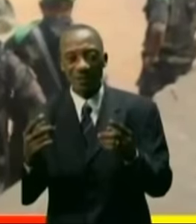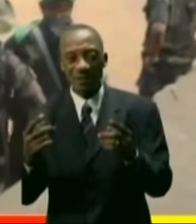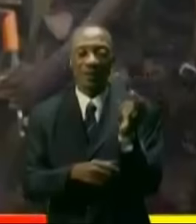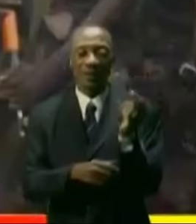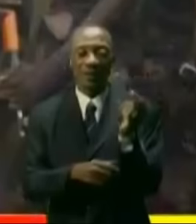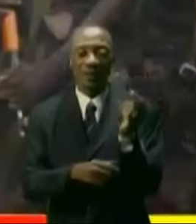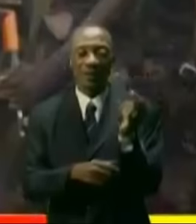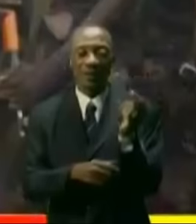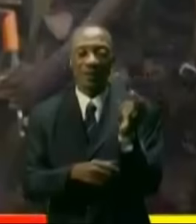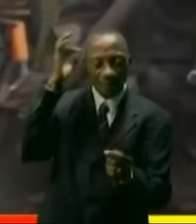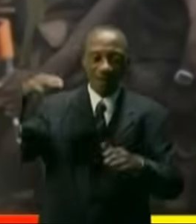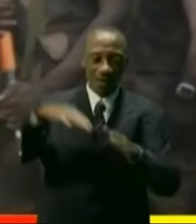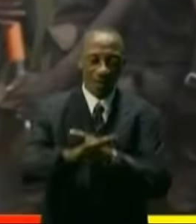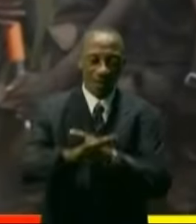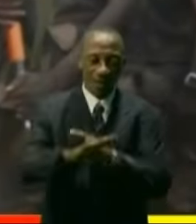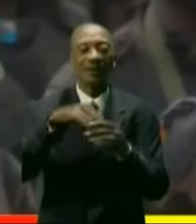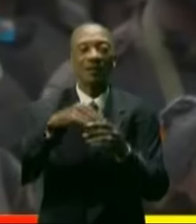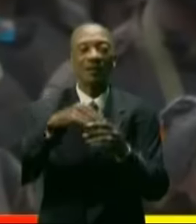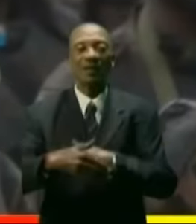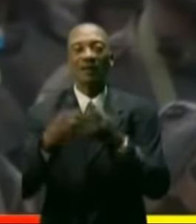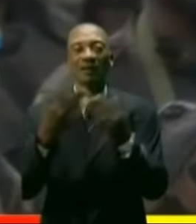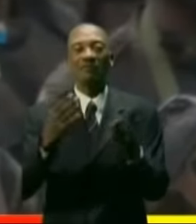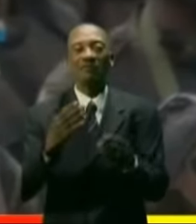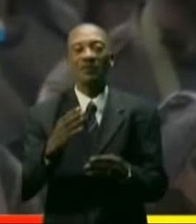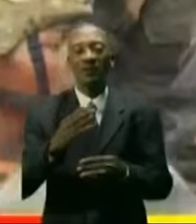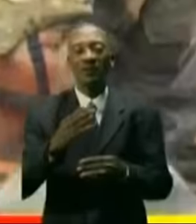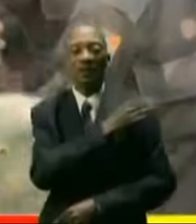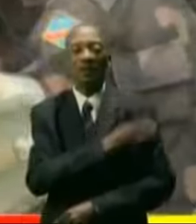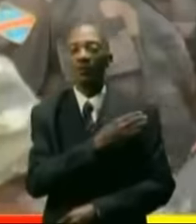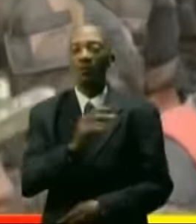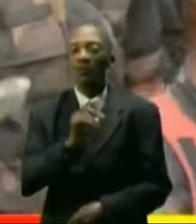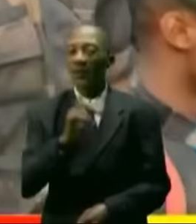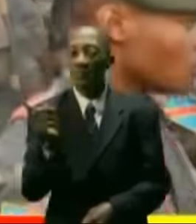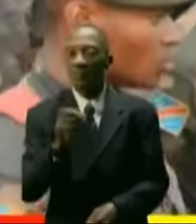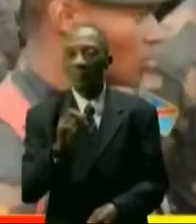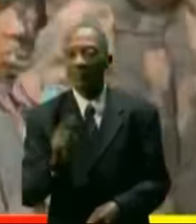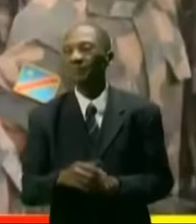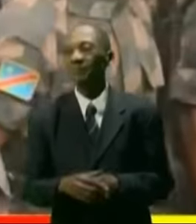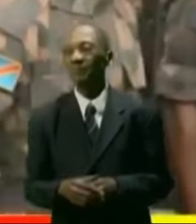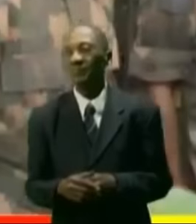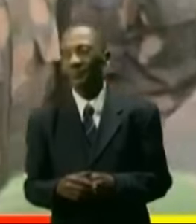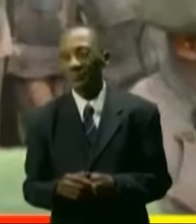témoignant leur détermination au service de la patrie.